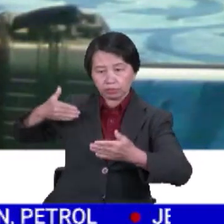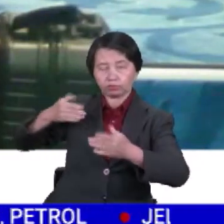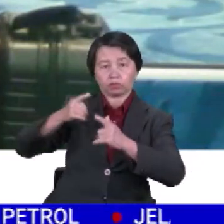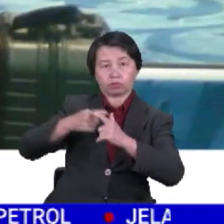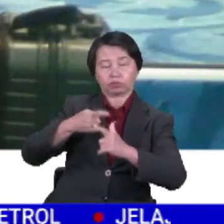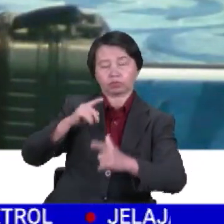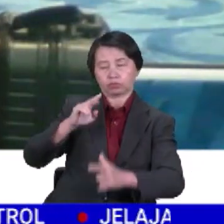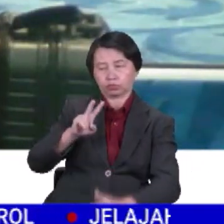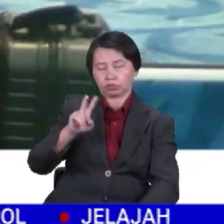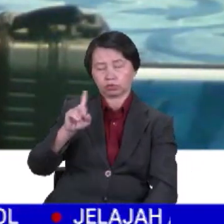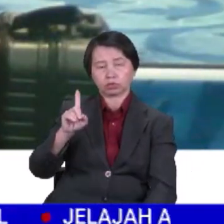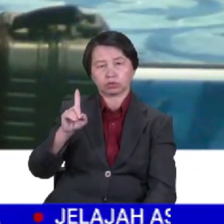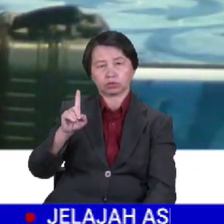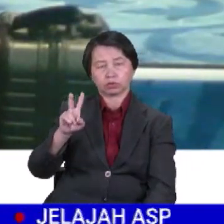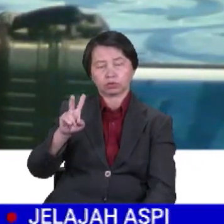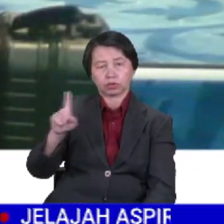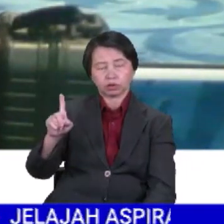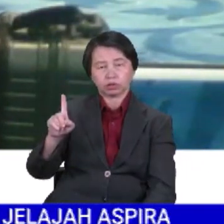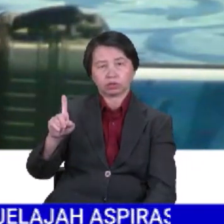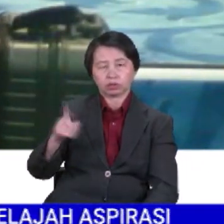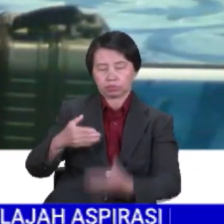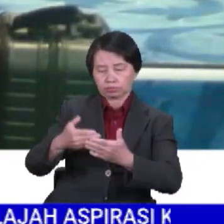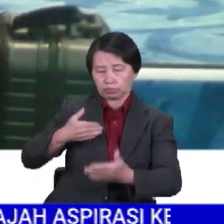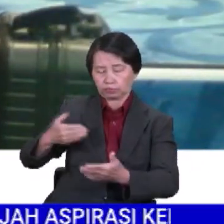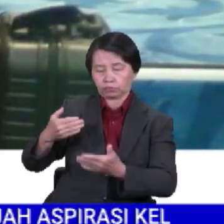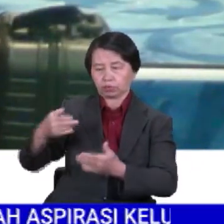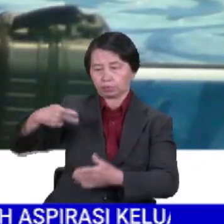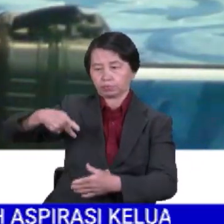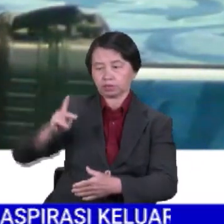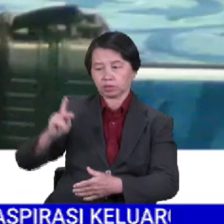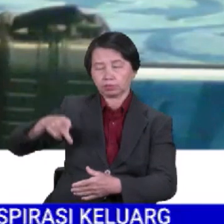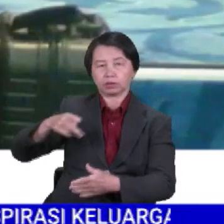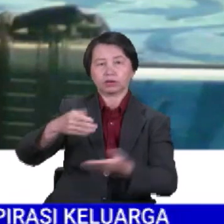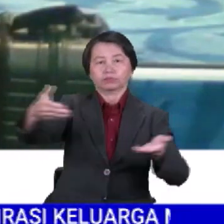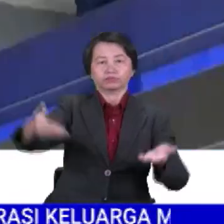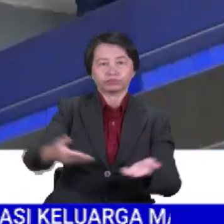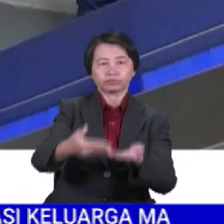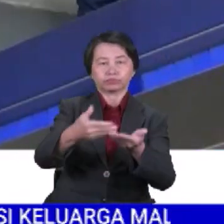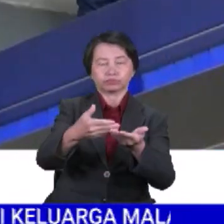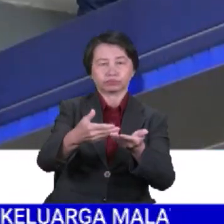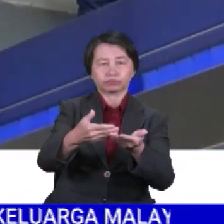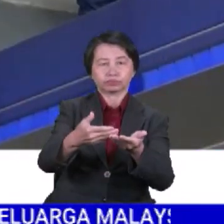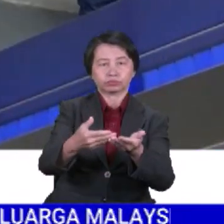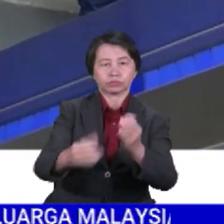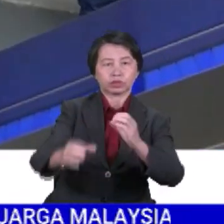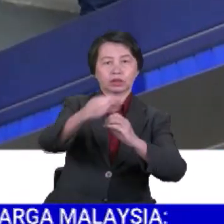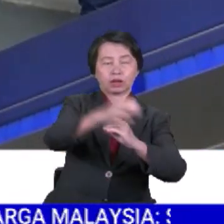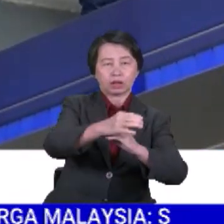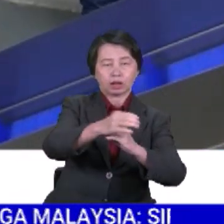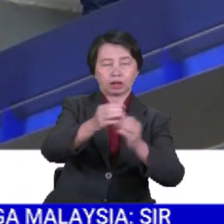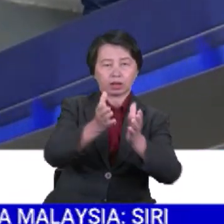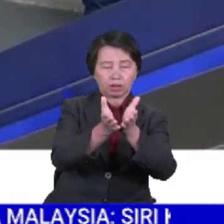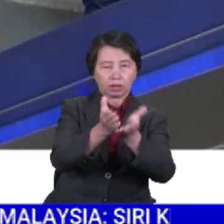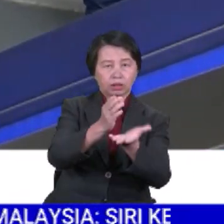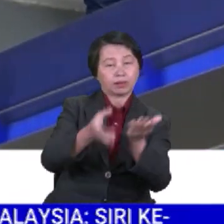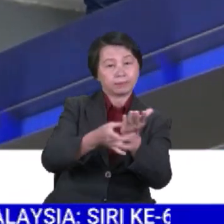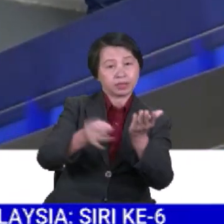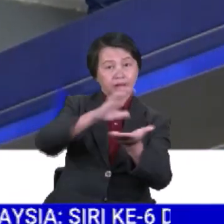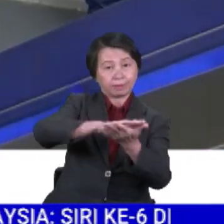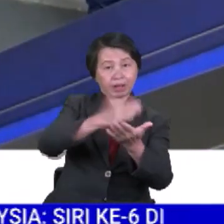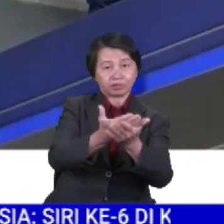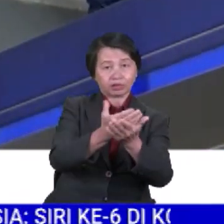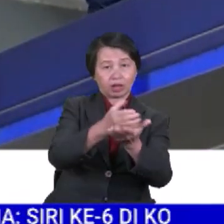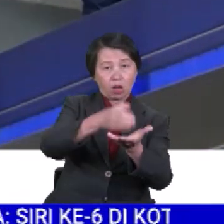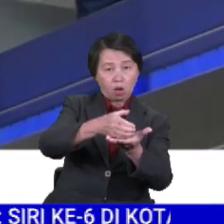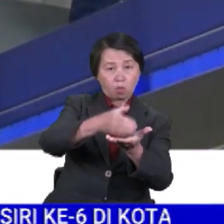2021 sewaktu PKP diperkenalkan subsidi minyak masak berbotol ini selama 3 bulan. Tetapi